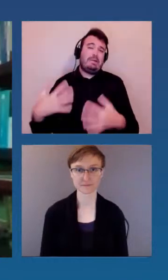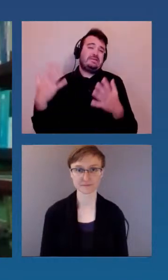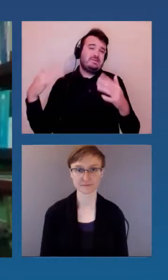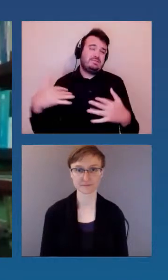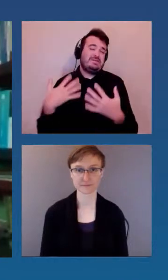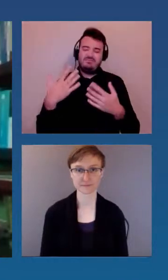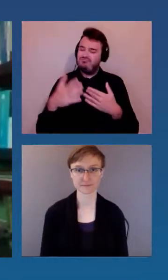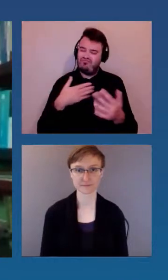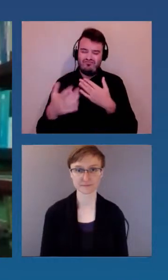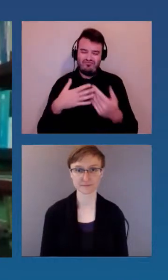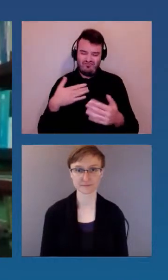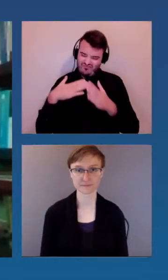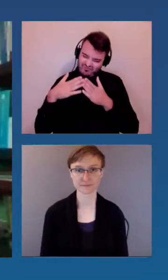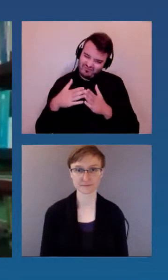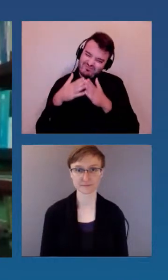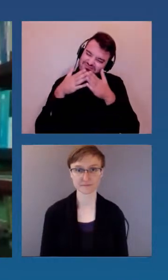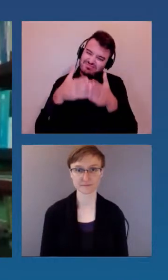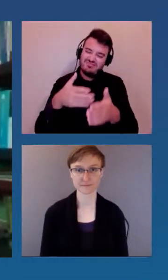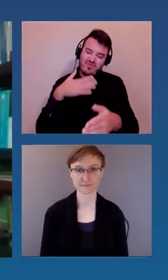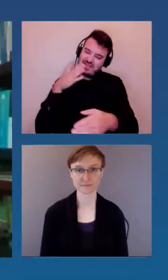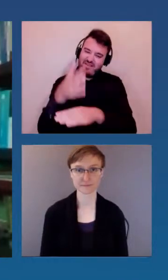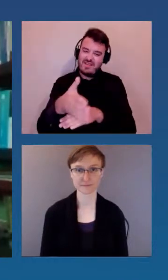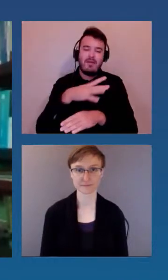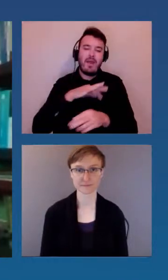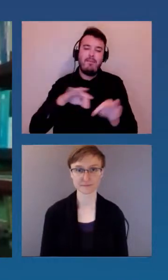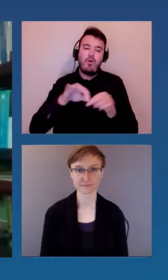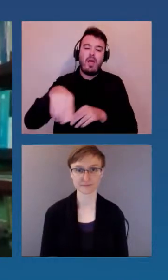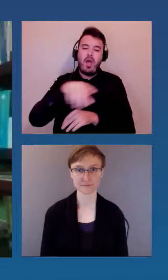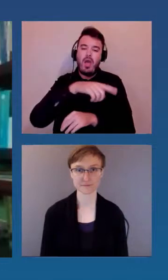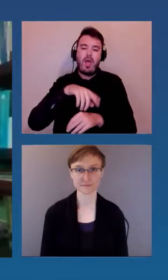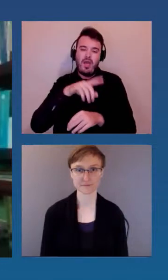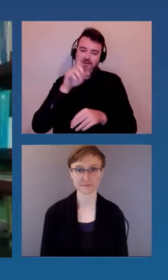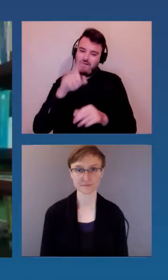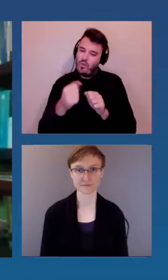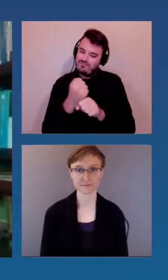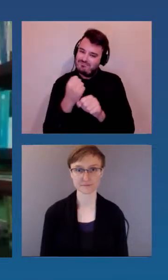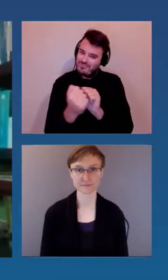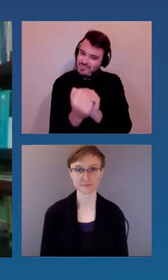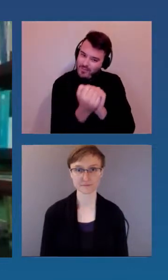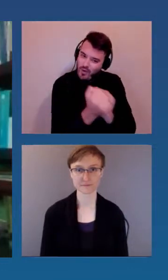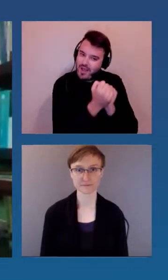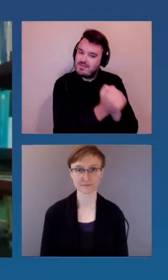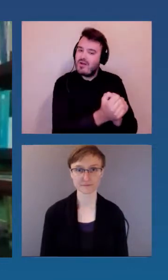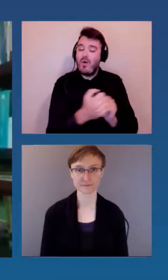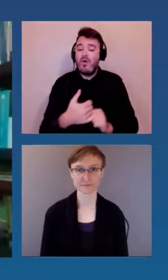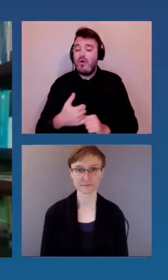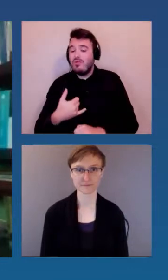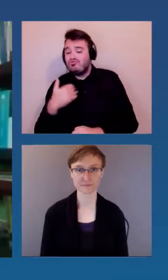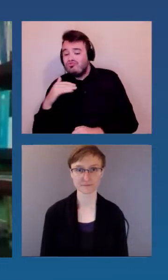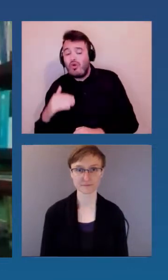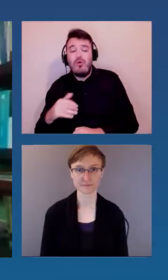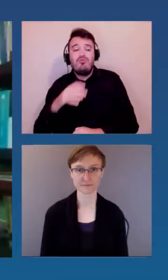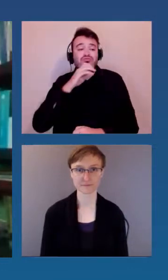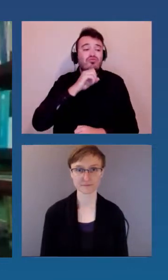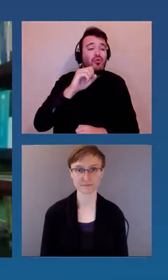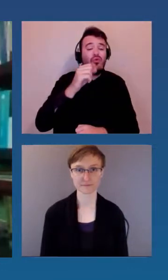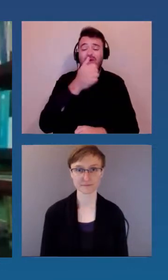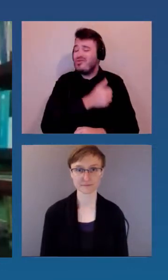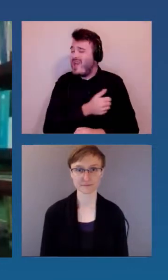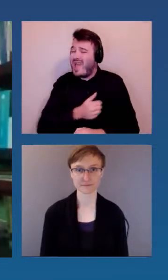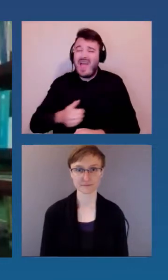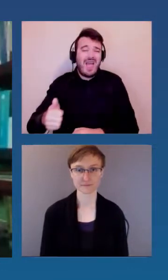été mis en œuvre pour assurer une communication fréquente et régulière avec les étudiants et